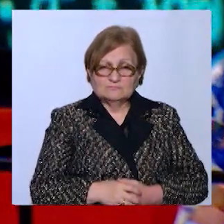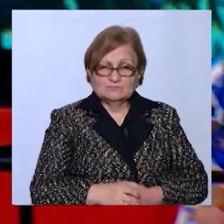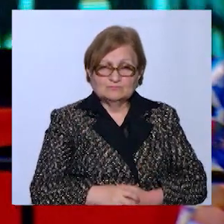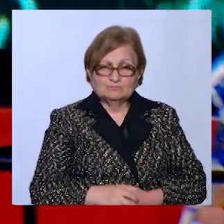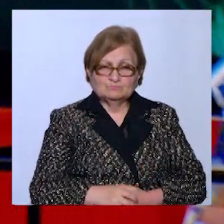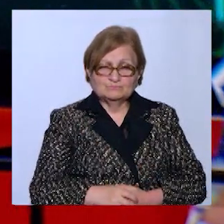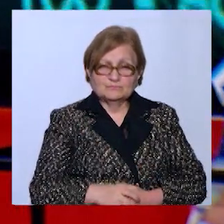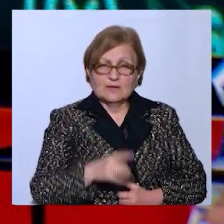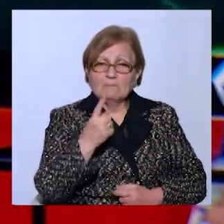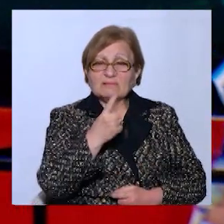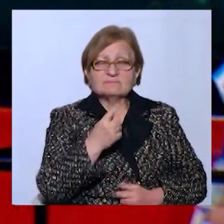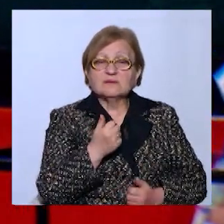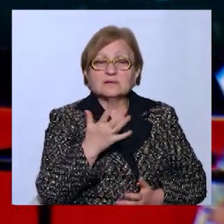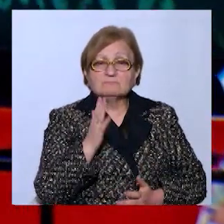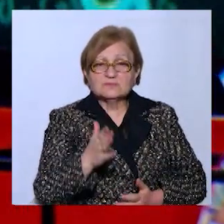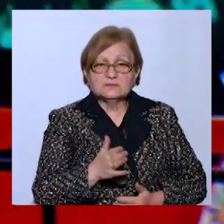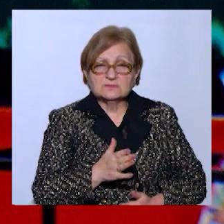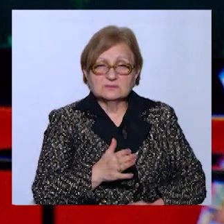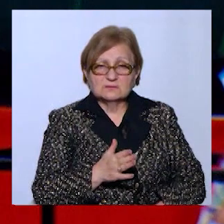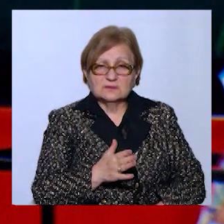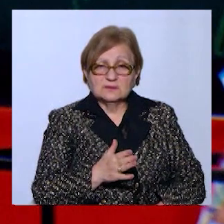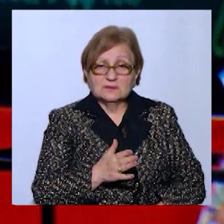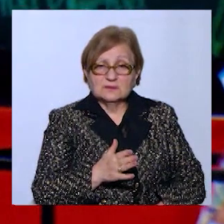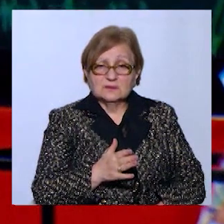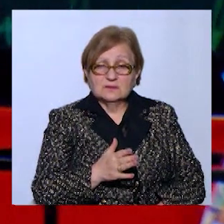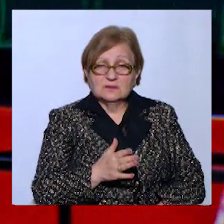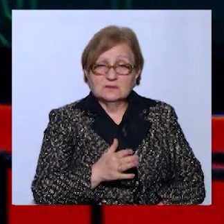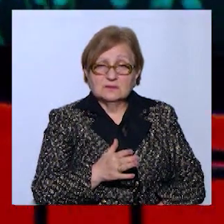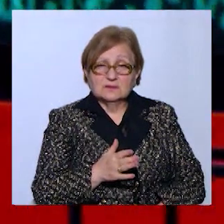ეს რამდენი უნდა იყოს? ეს უნდა იყოს მაშინ